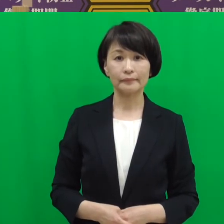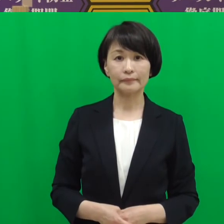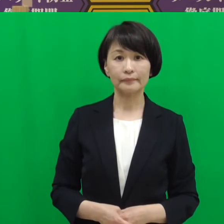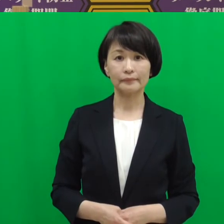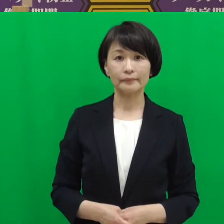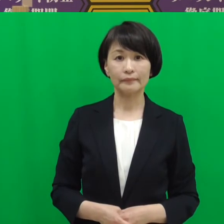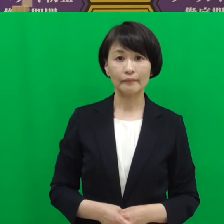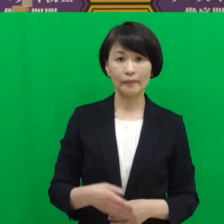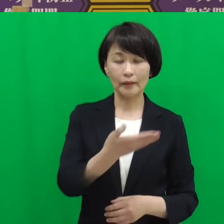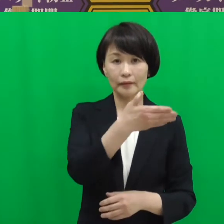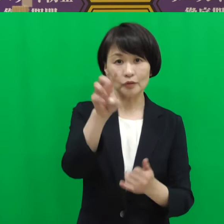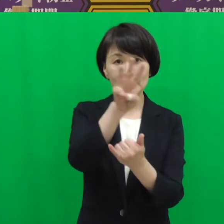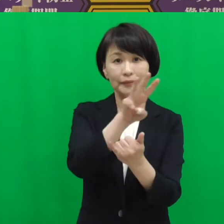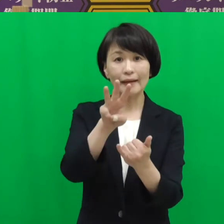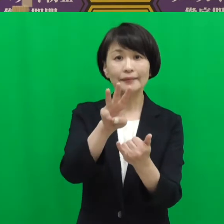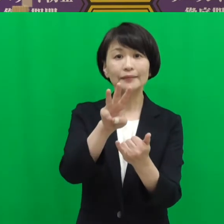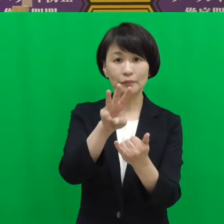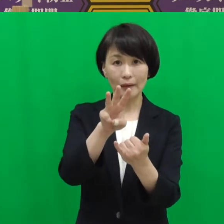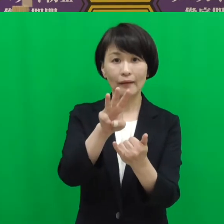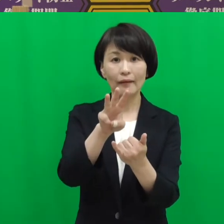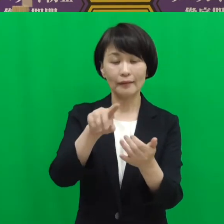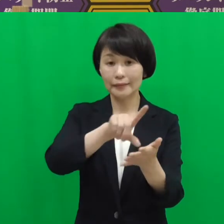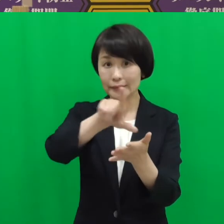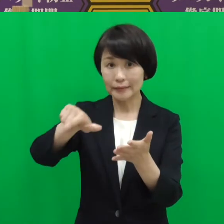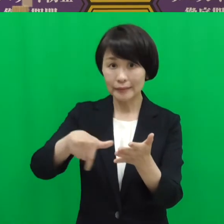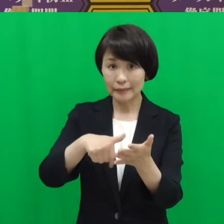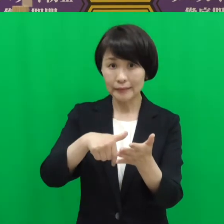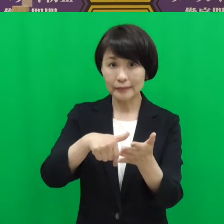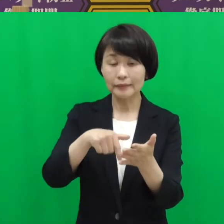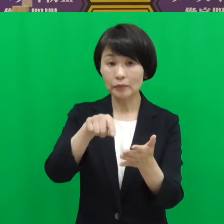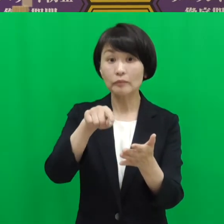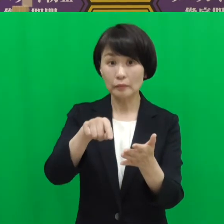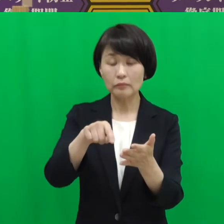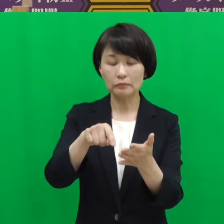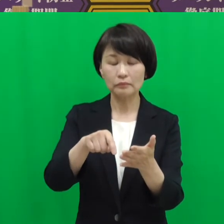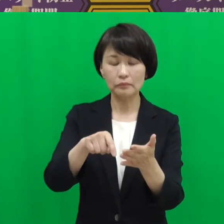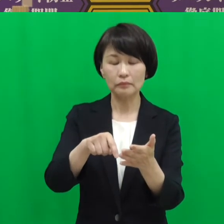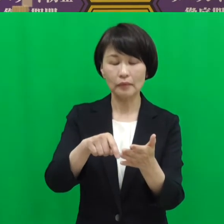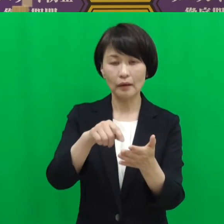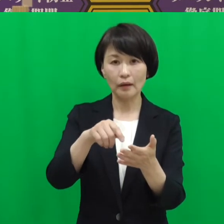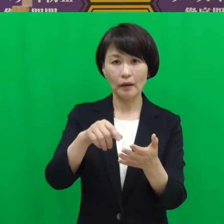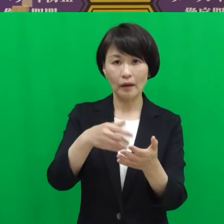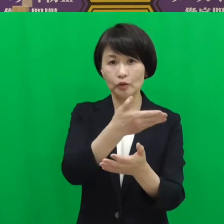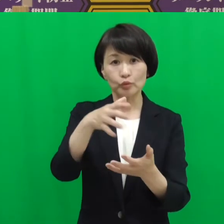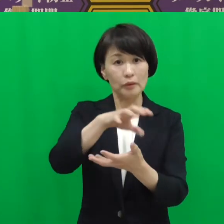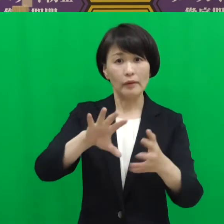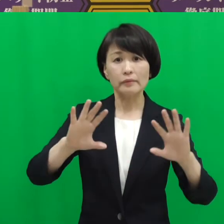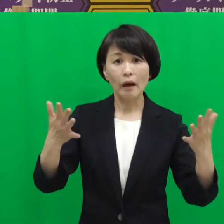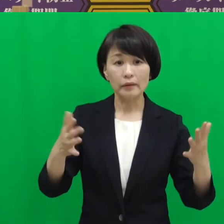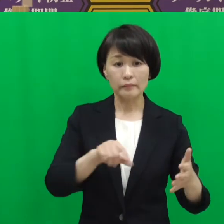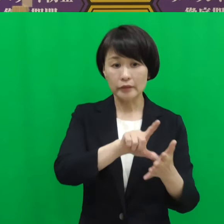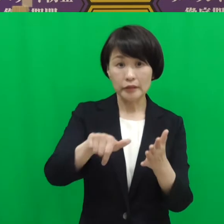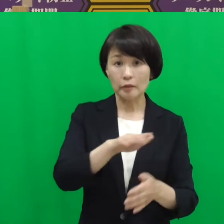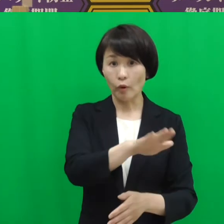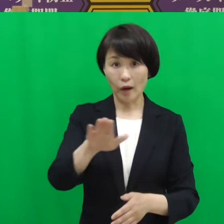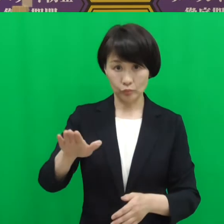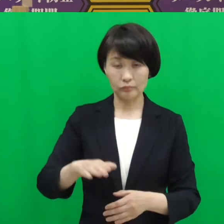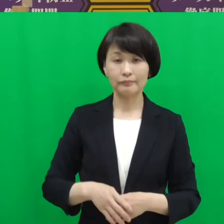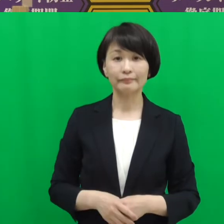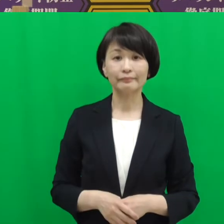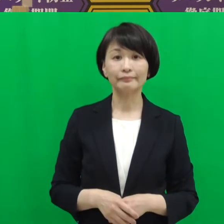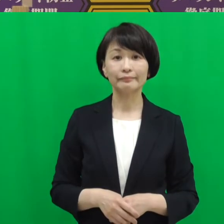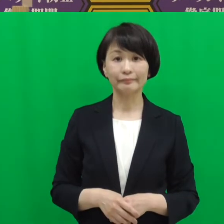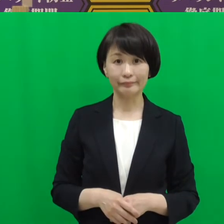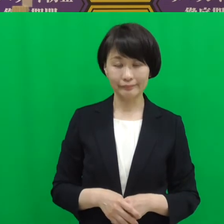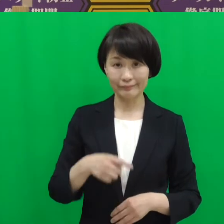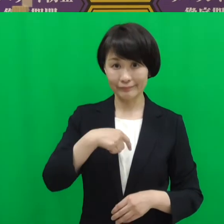これ水災は当然ですけれども、地域によってはですね、水害がないところがありますので、これも、